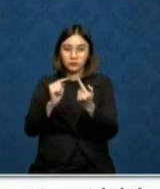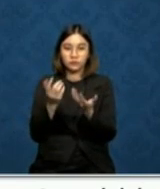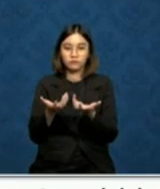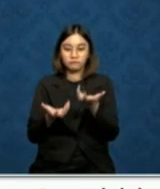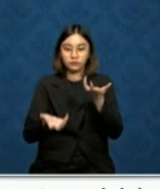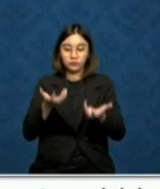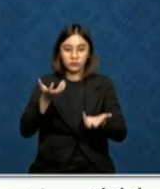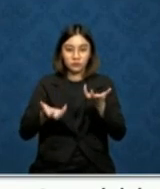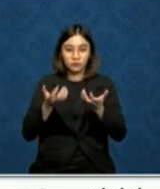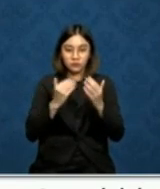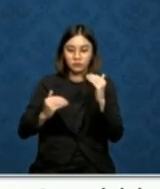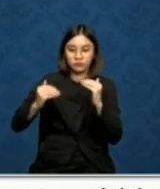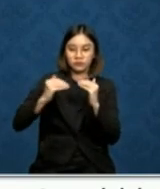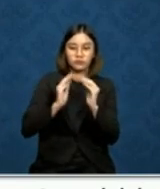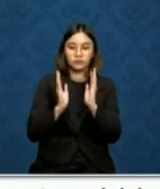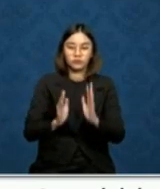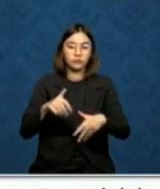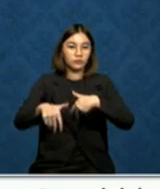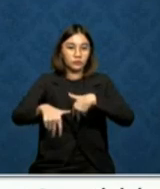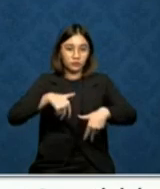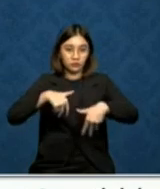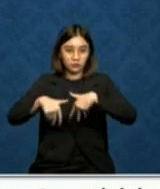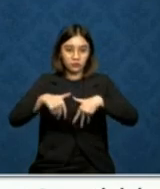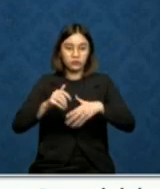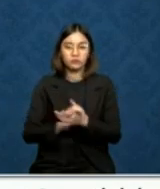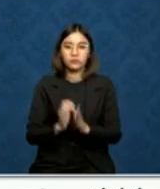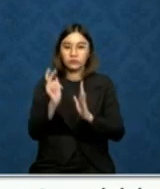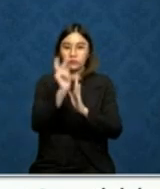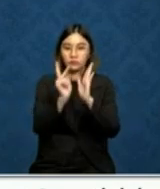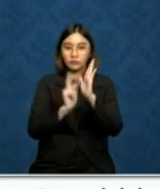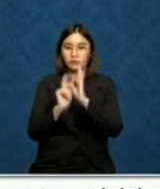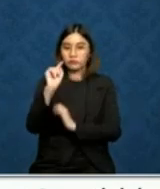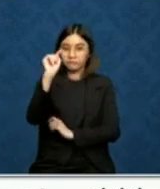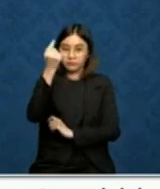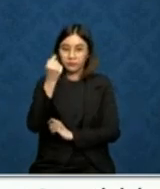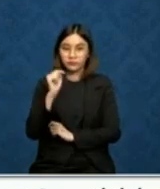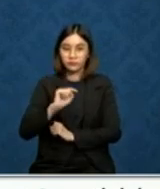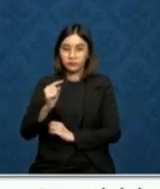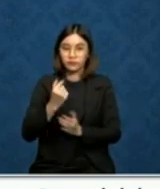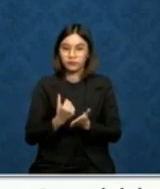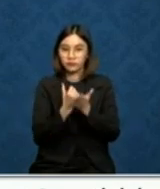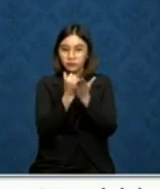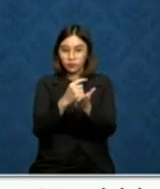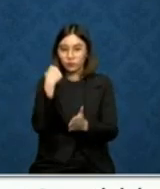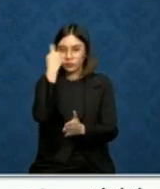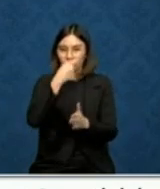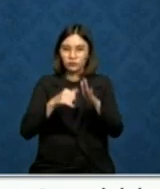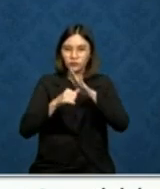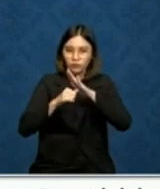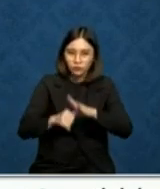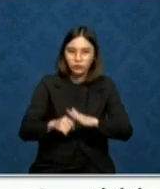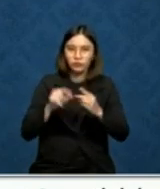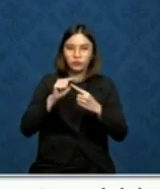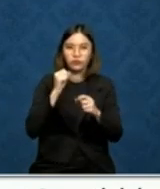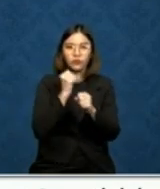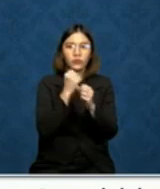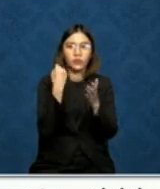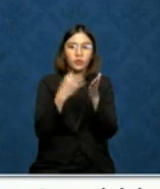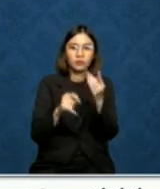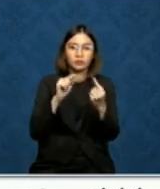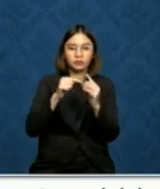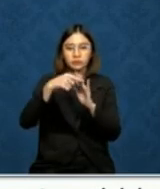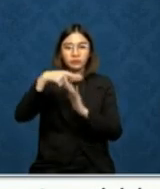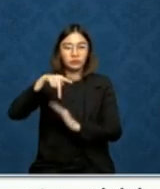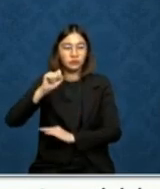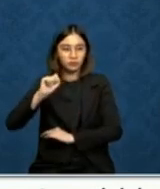รรมและสิทธิมนุษยชนกฎหมายใหม่นี้จะช่วยให้ผู้ที่ตกเป็นเหยื่อของการกระทำความผิดทางเพ